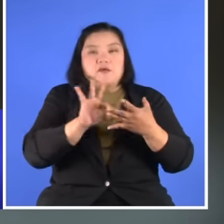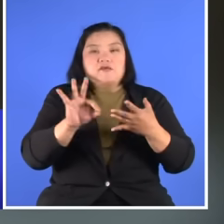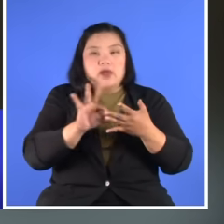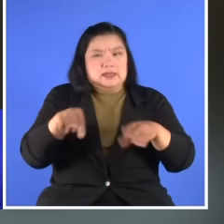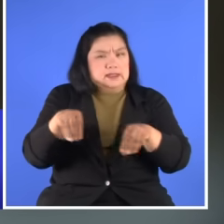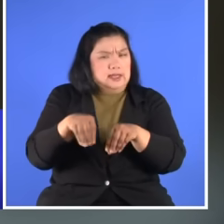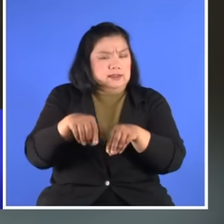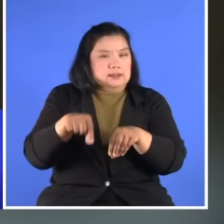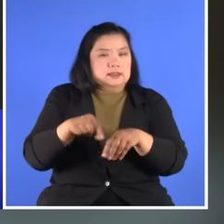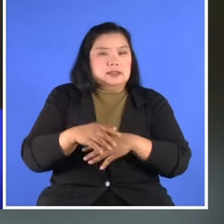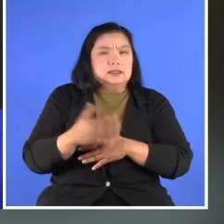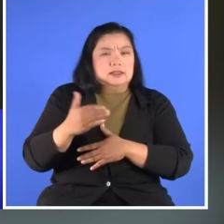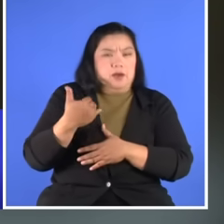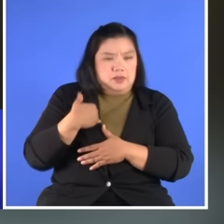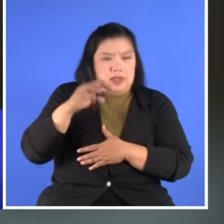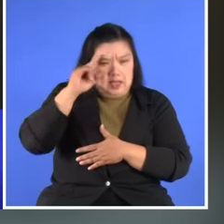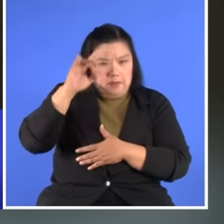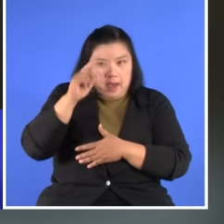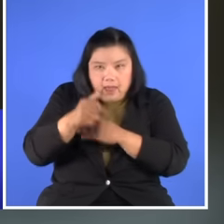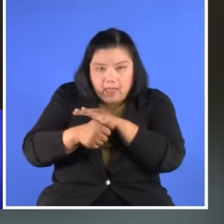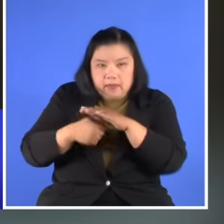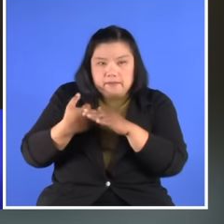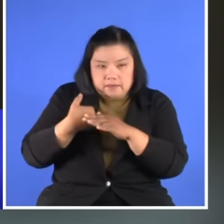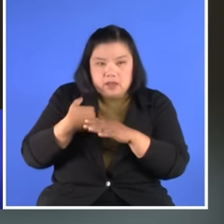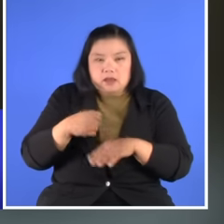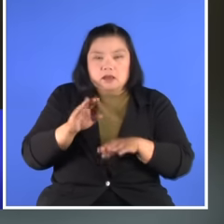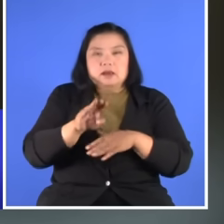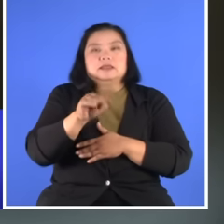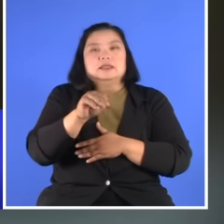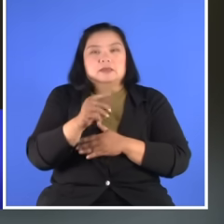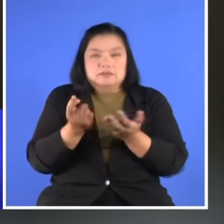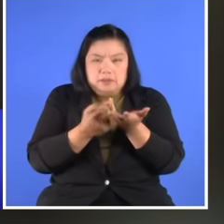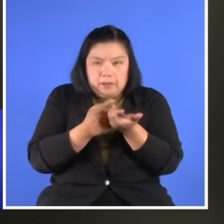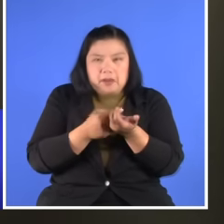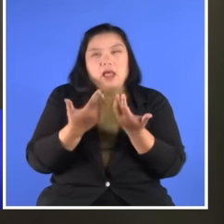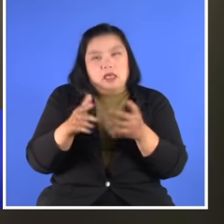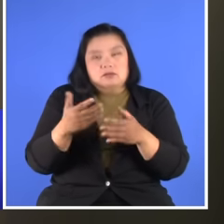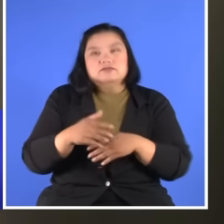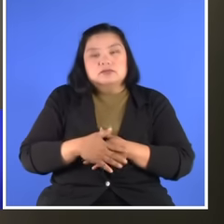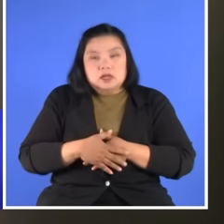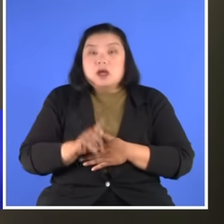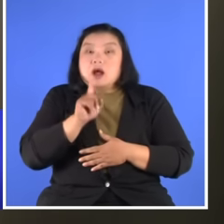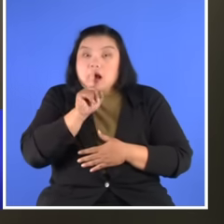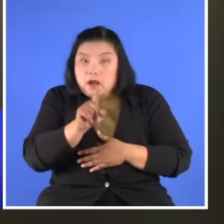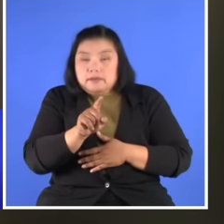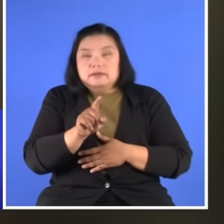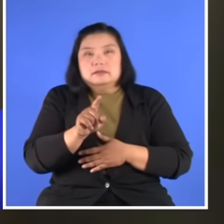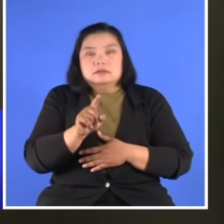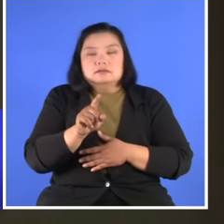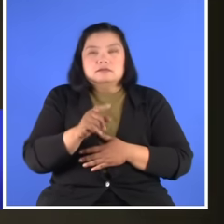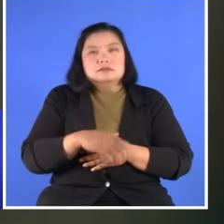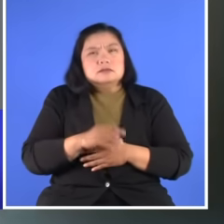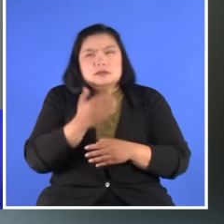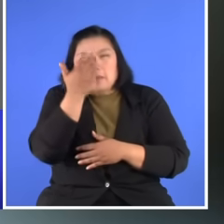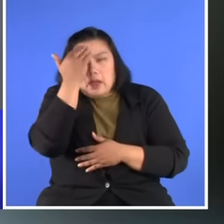ฮะก็ไปตรวจพบนี่มียาบ้าซุกอยู่นะฮะในห้องอีก 40กว่าเม็ดว่าอย่างงั้นจากการสอบสวนร้อยมตรีสุทธิรัตเจ้าตัวยอมรับ